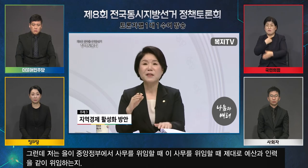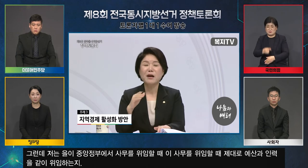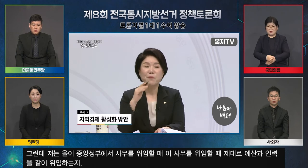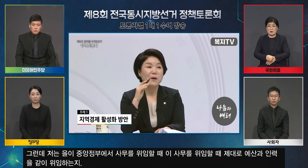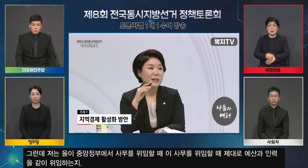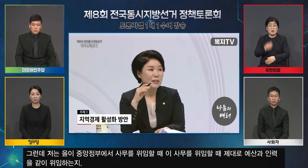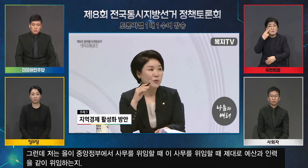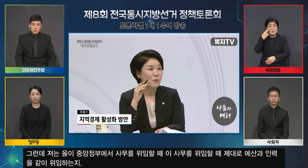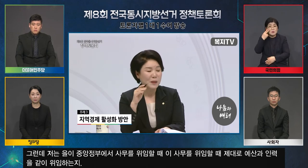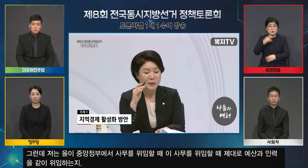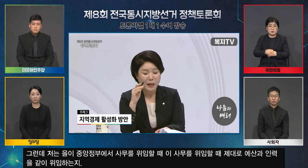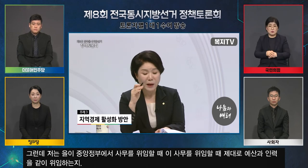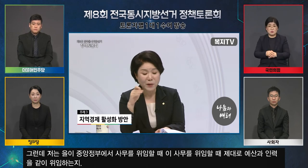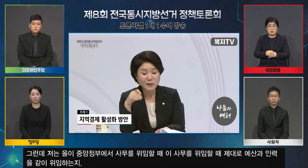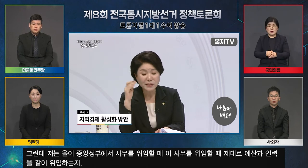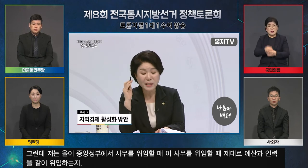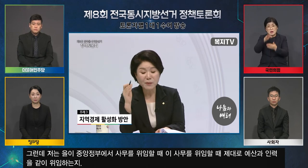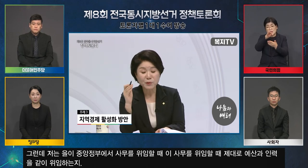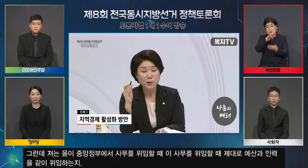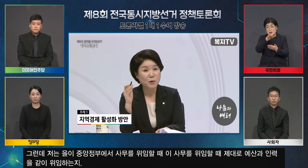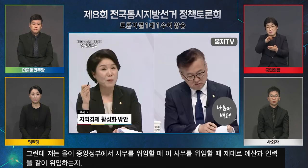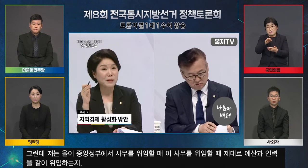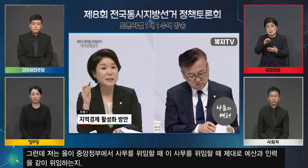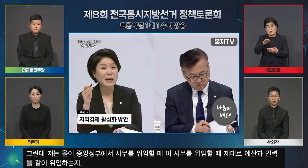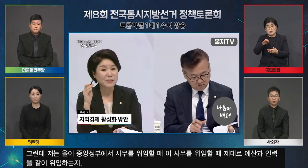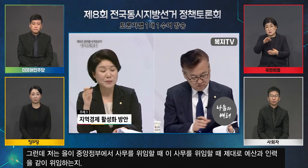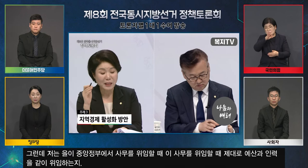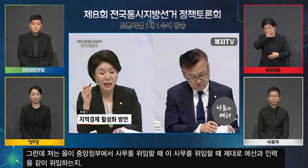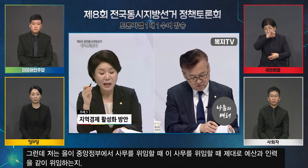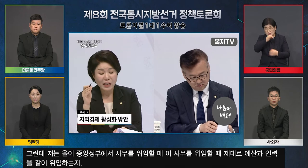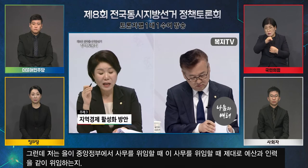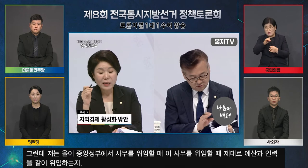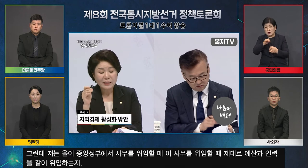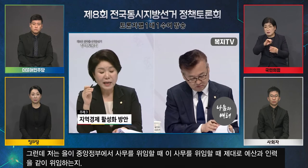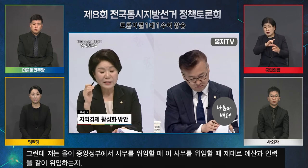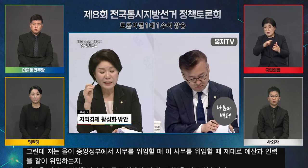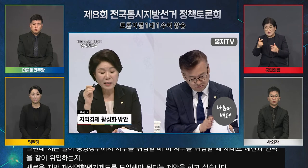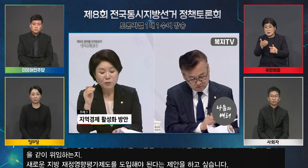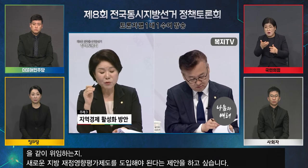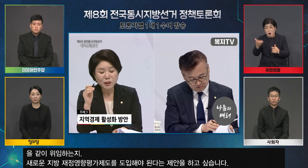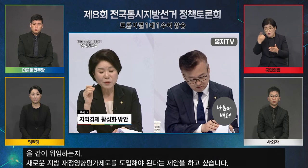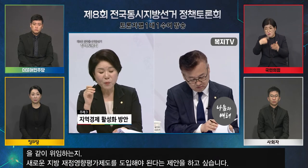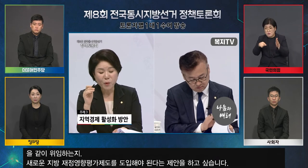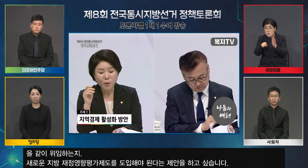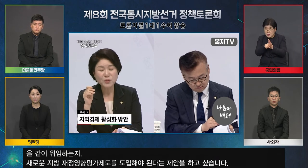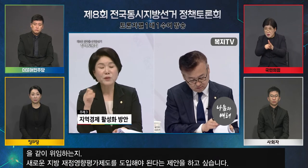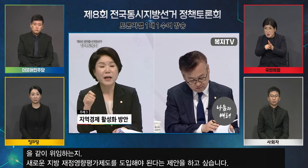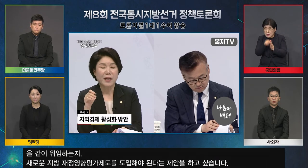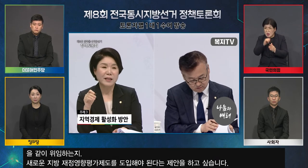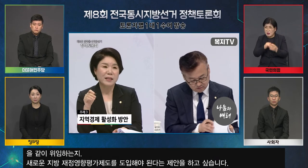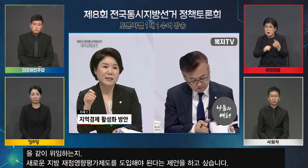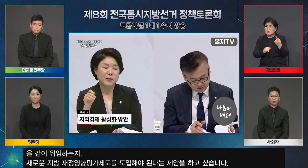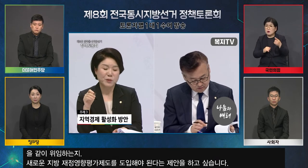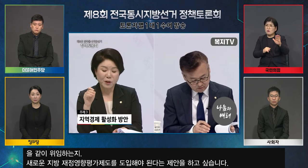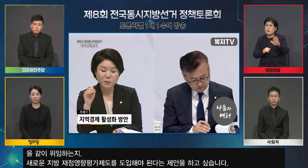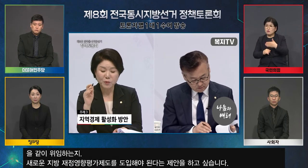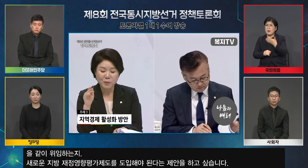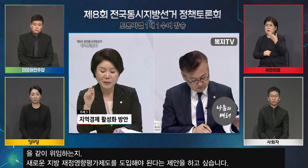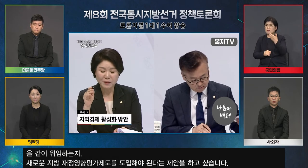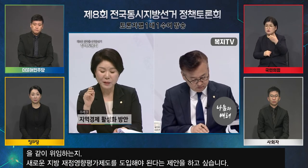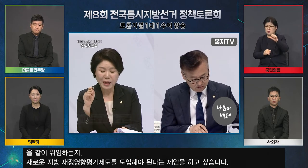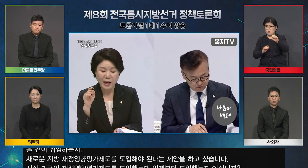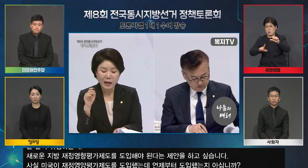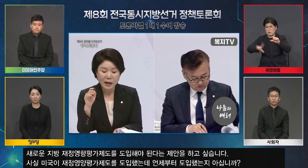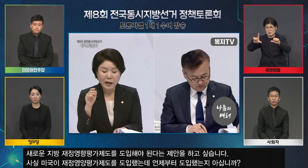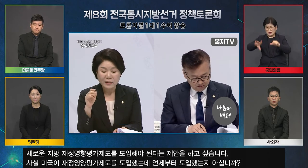재정영향평가제를 도입했는데 언제부터 도입했는지 아십니까? 사실 95년에 이 제도를 처음